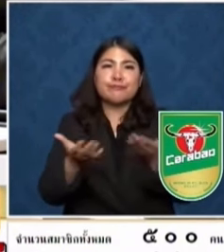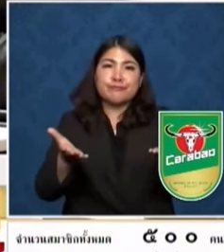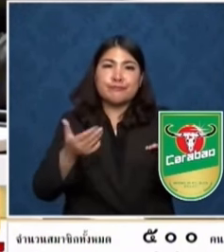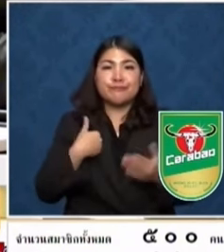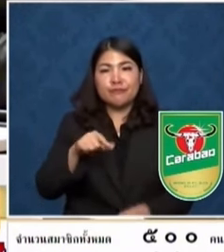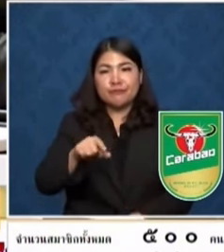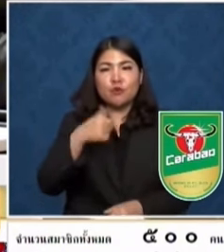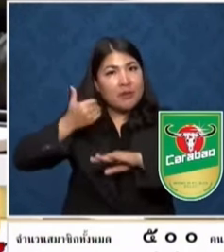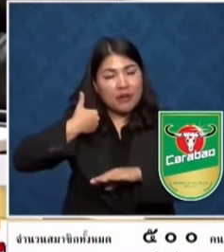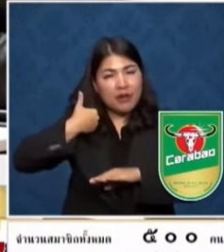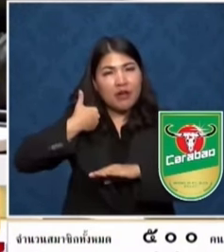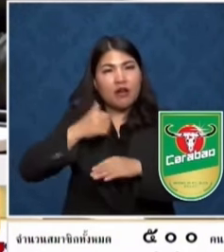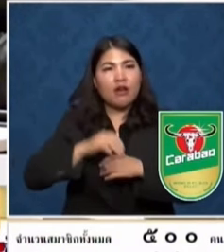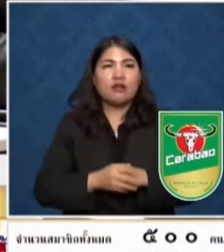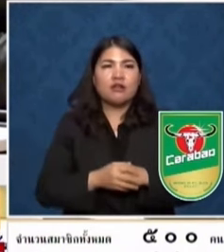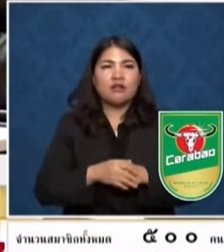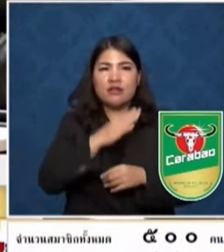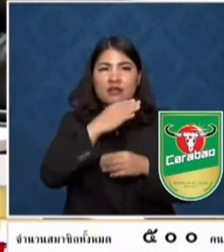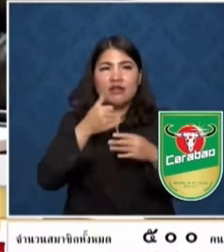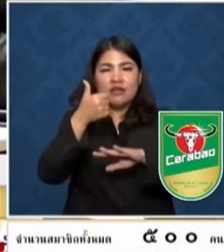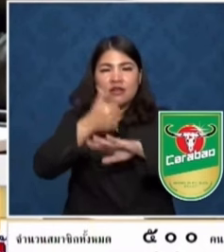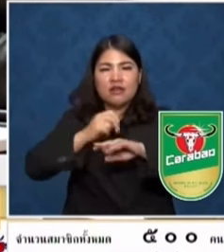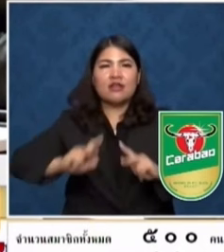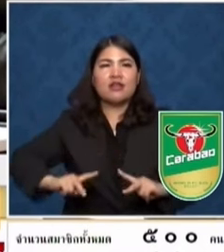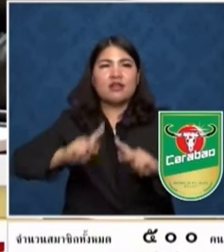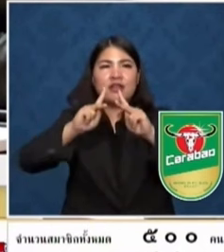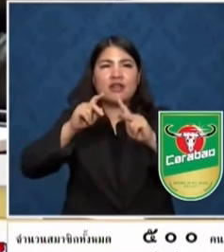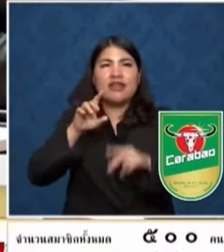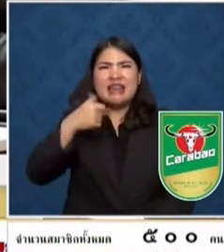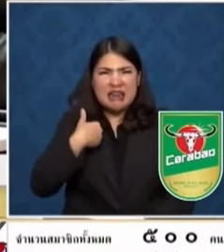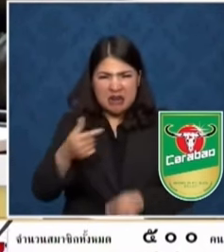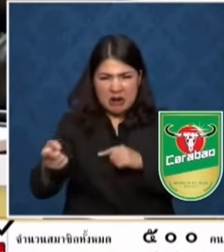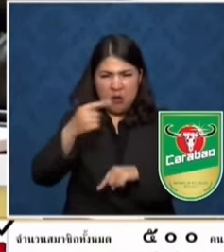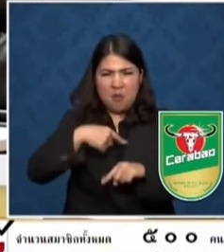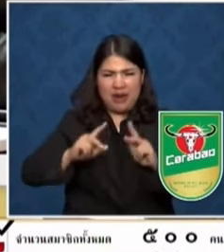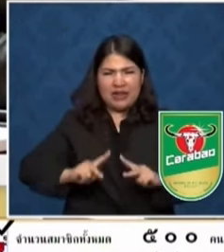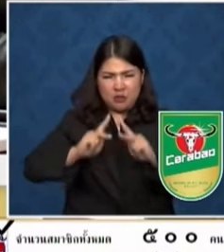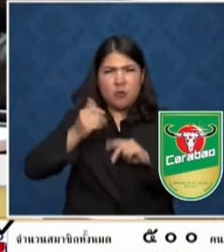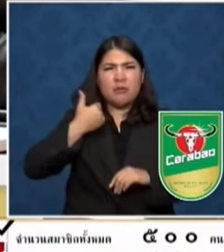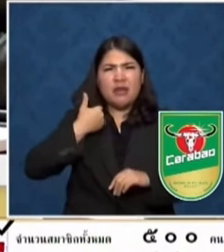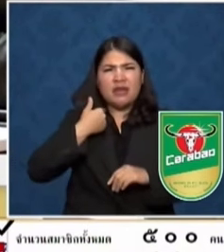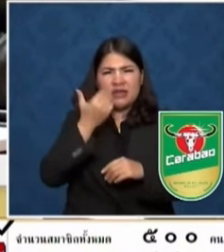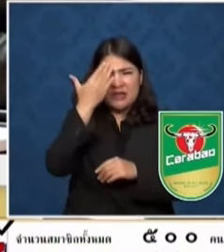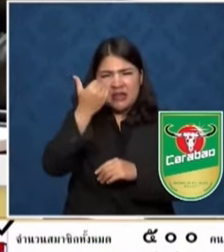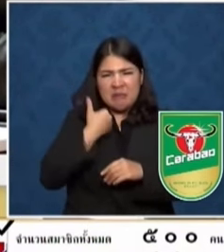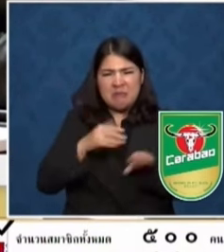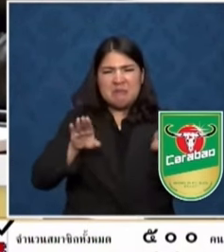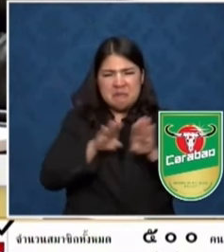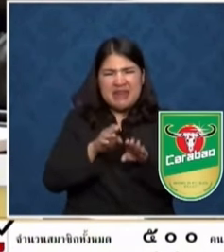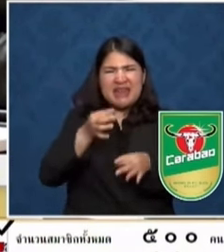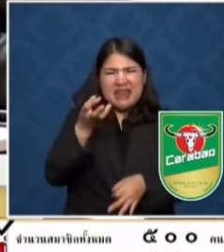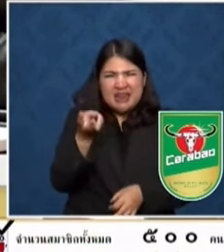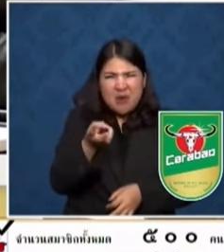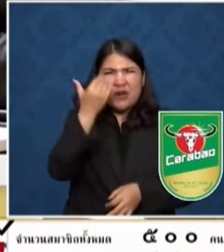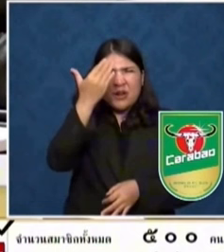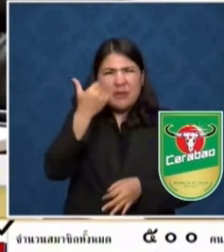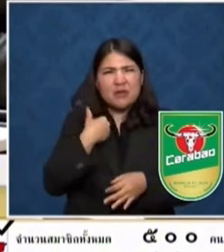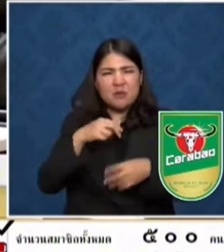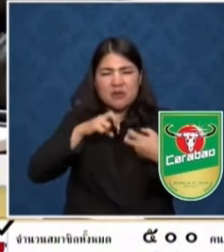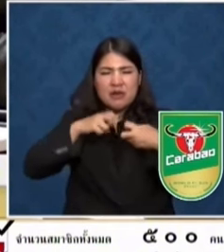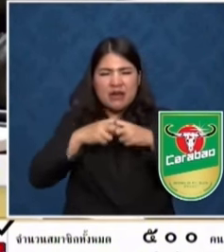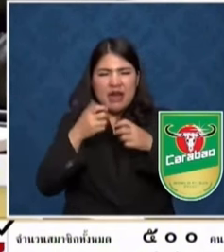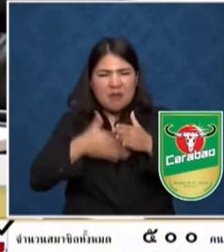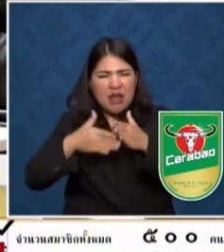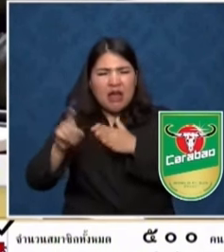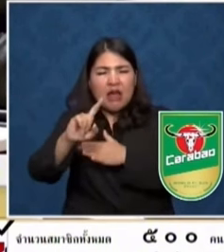รายงานท่านตามไปมั้ยคะท่านดีอีท่านรัฐมนตรีดีอีได้เข้ากระทรวงบ้างหรือเปล่าที่ปิดได้น้อยแสนจะน้อยขนาดนี้เนี่ยมันต้องมีอะไรบางอย่างผิด